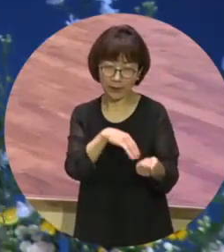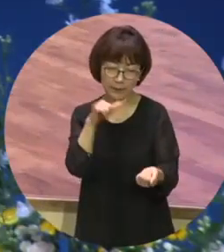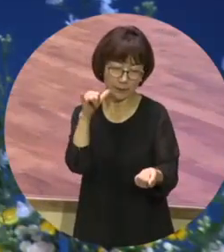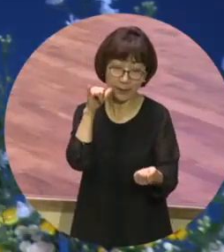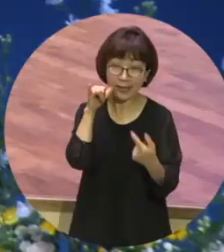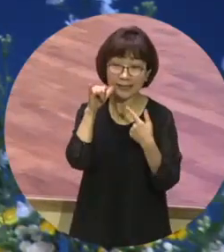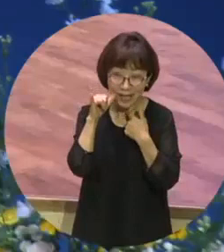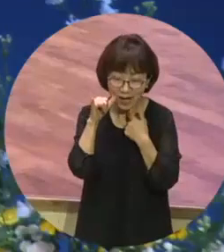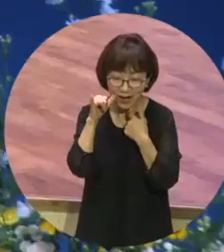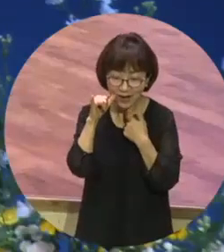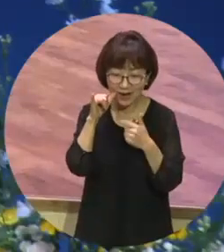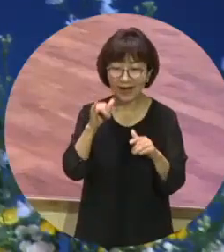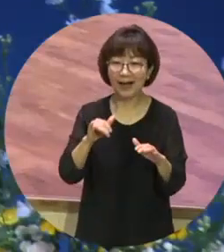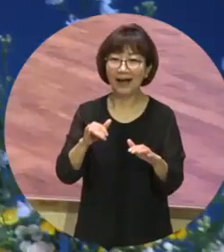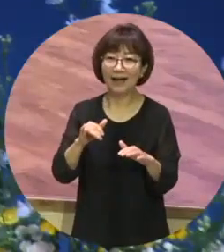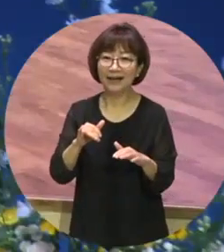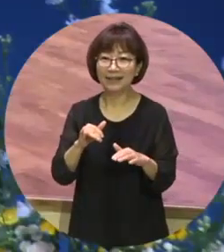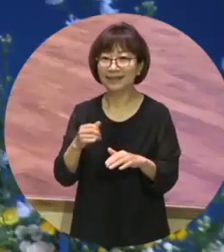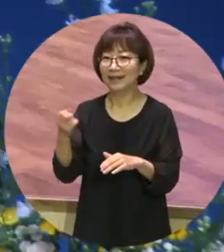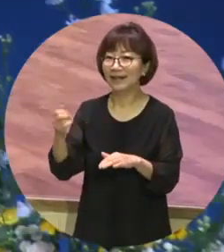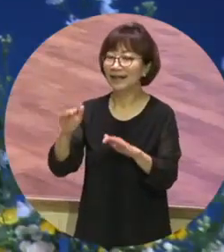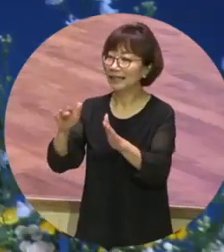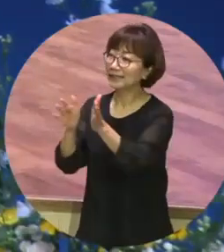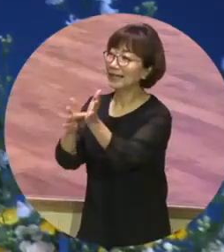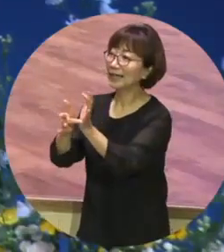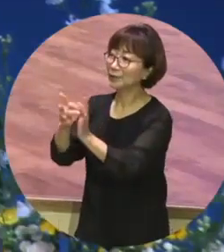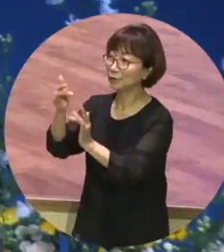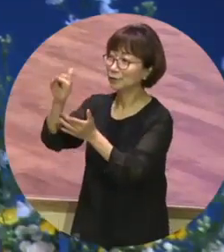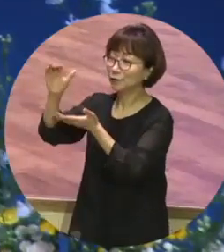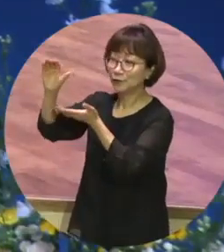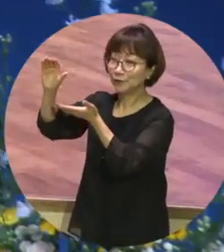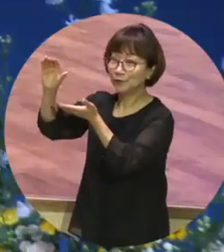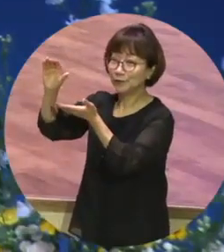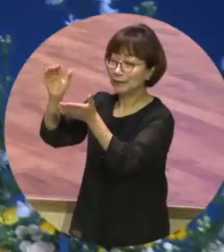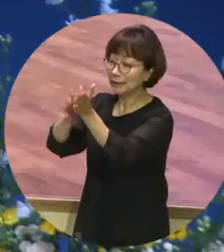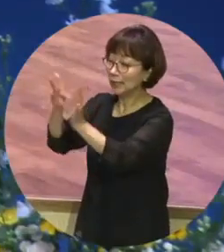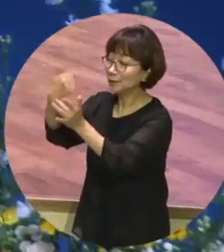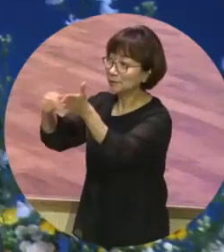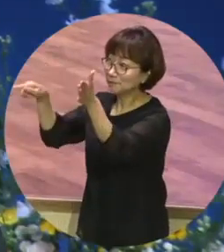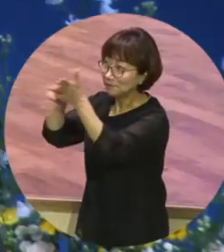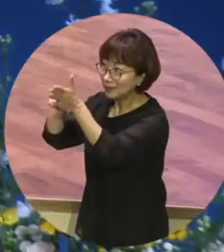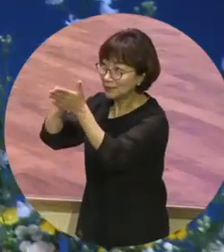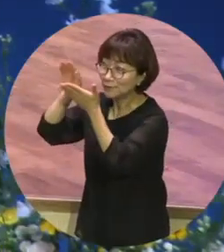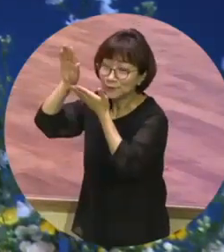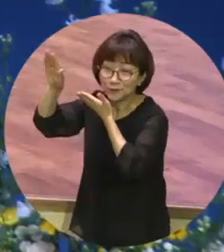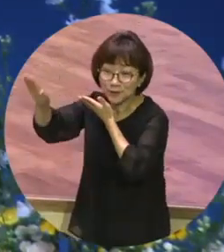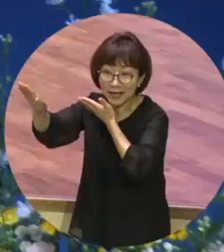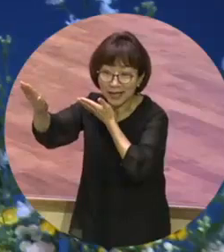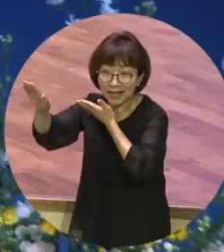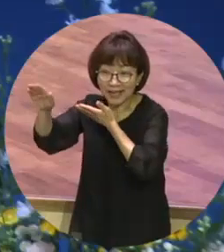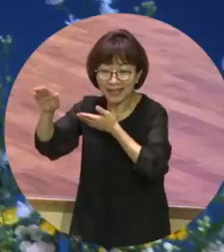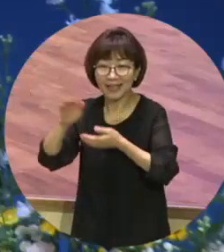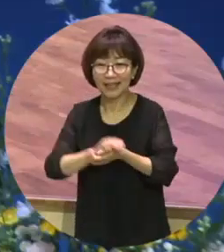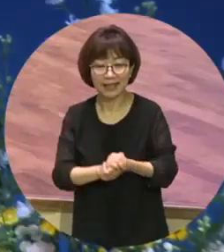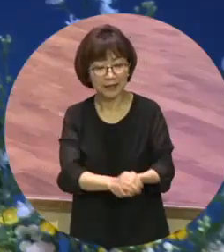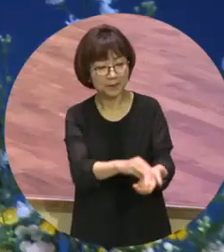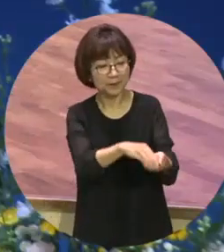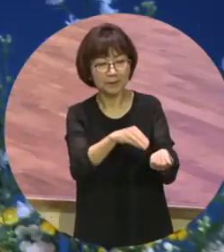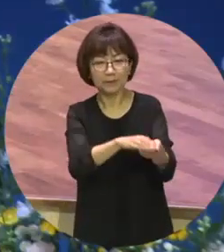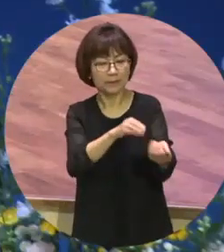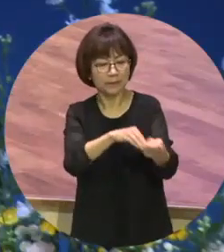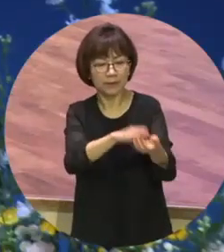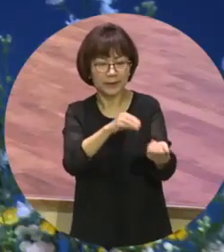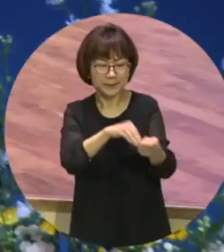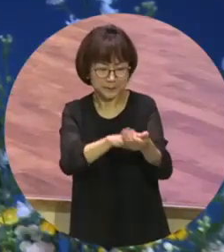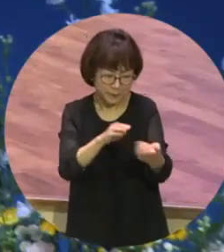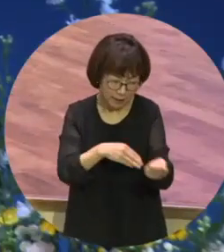좋아했는데, 그렇게 도박을 좋아했는데 예수 그리스도 믿고 난 이후는 그렇게 잘 나오던 땡이